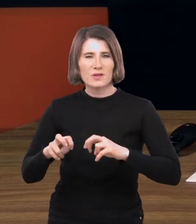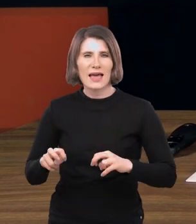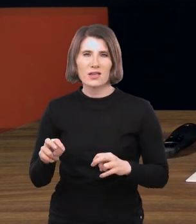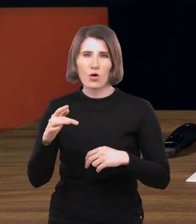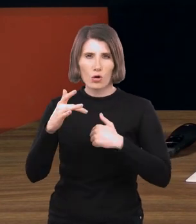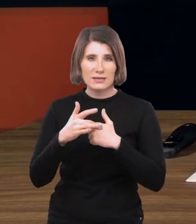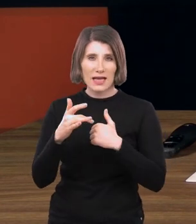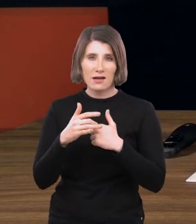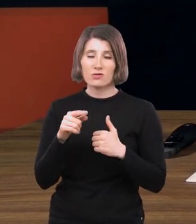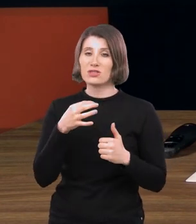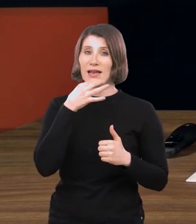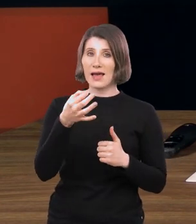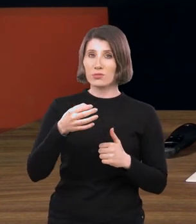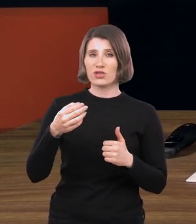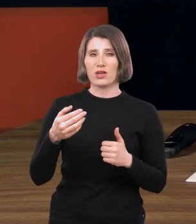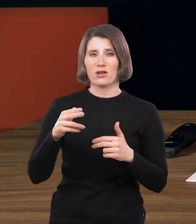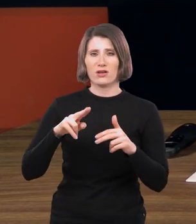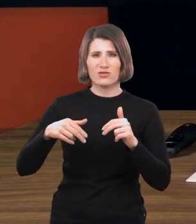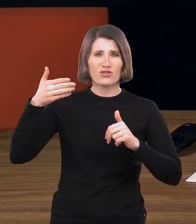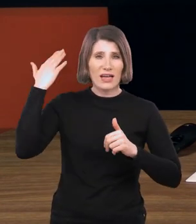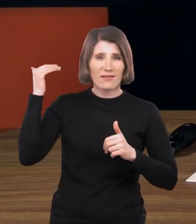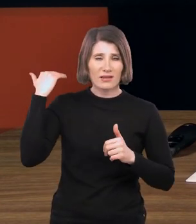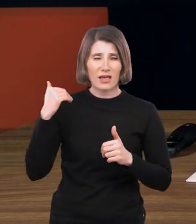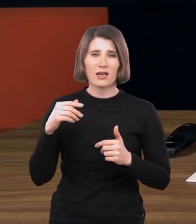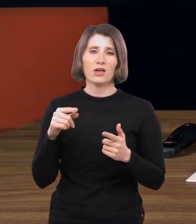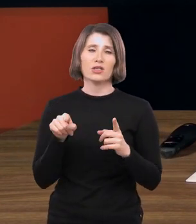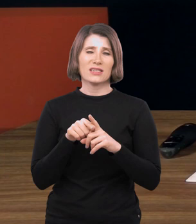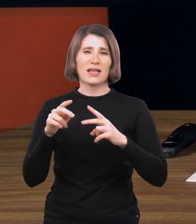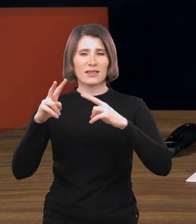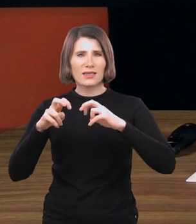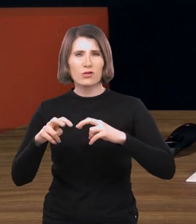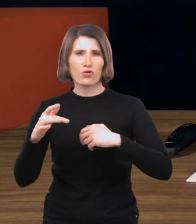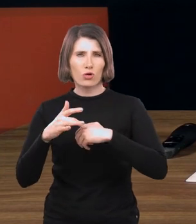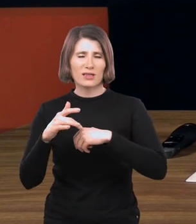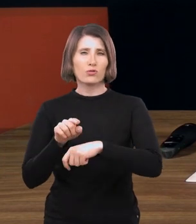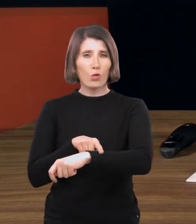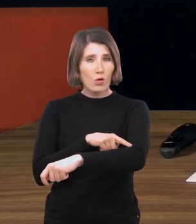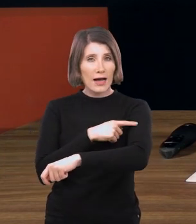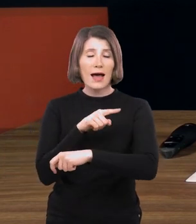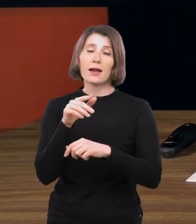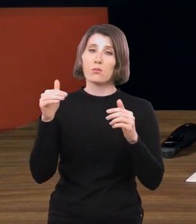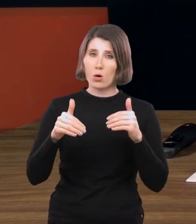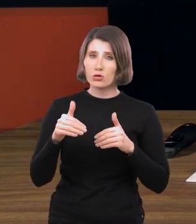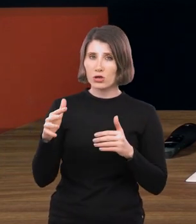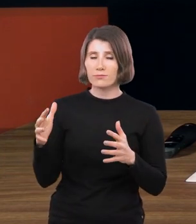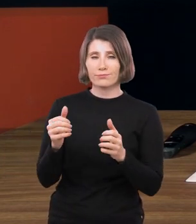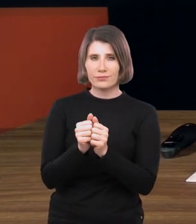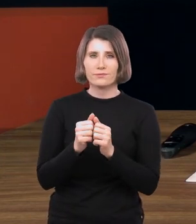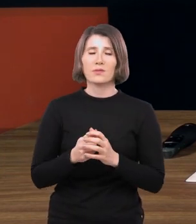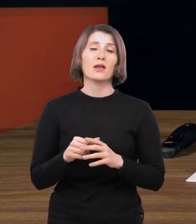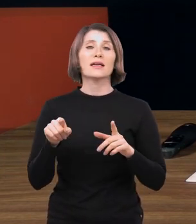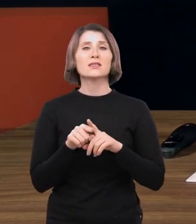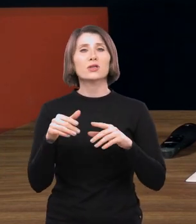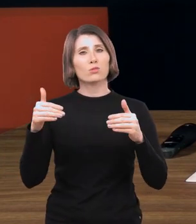A mimo że diagnoza jest trudna i długotrwała, to jednak jest i są takie możliwości. Są możliwości skorzystania